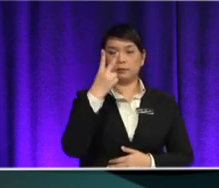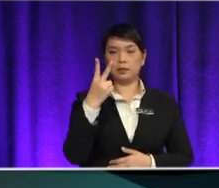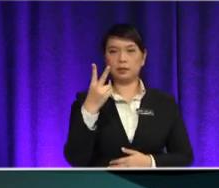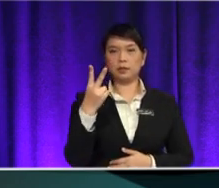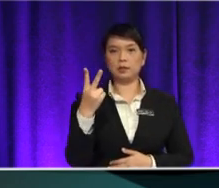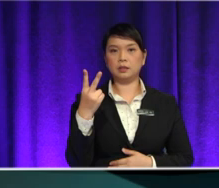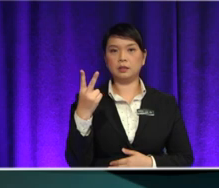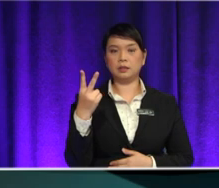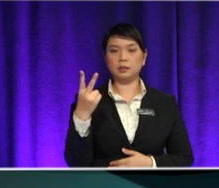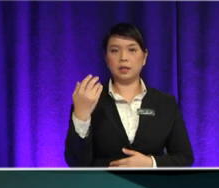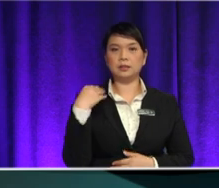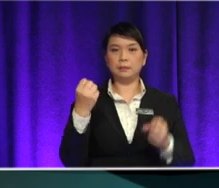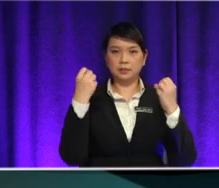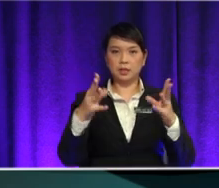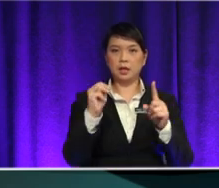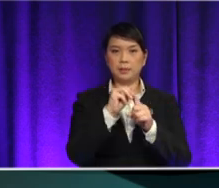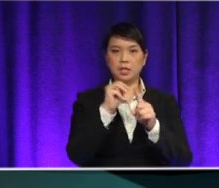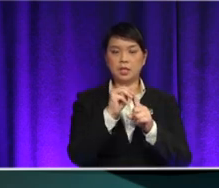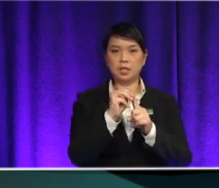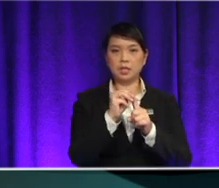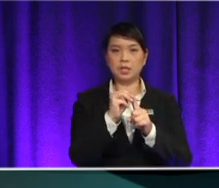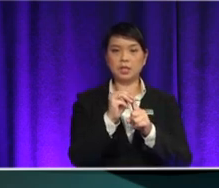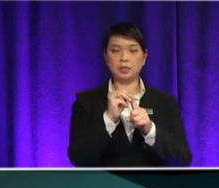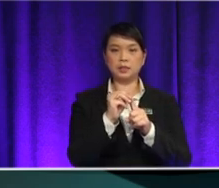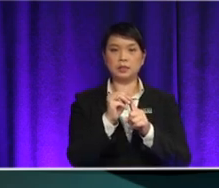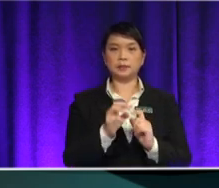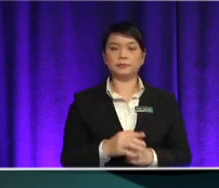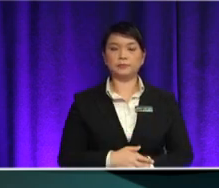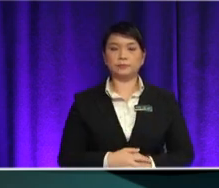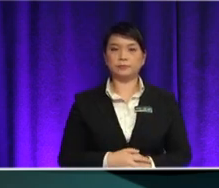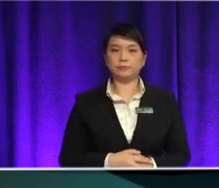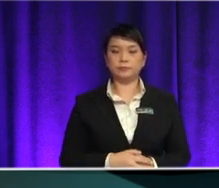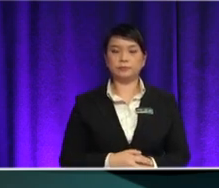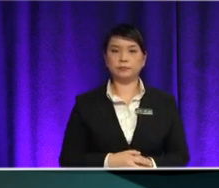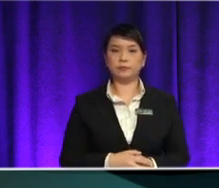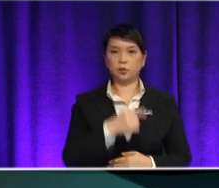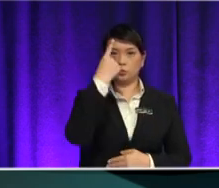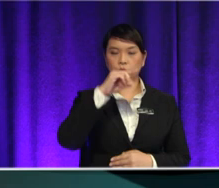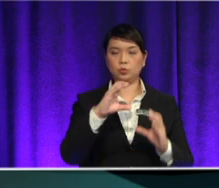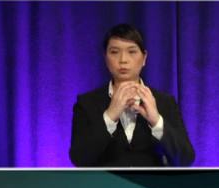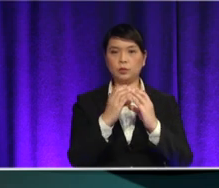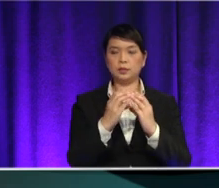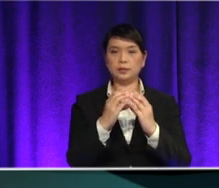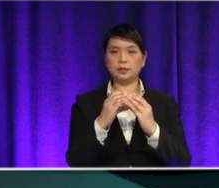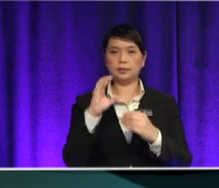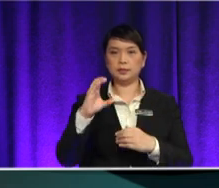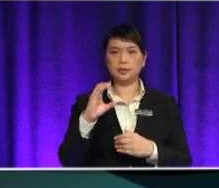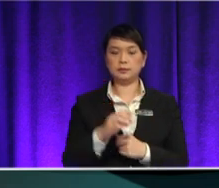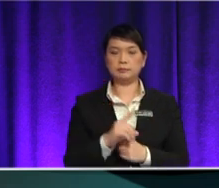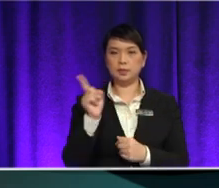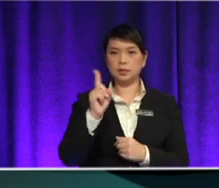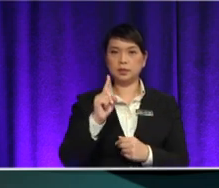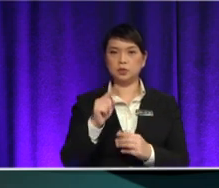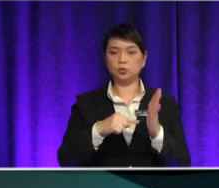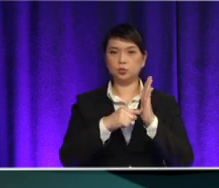markah. Banyak markah. Jadi terserak dengan lebih luas. Baik. Okey. Dan kumpulan C, kumpulan manakah yang menunjukkan keputusan